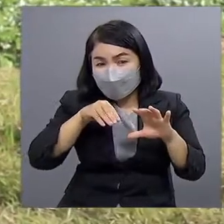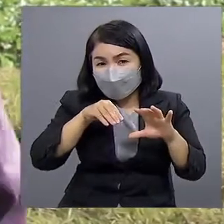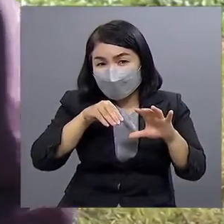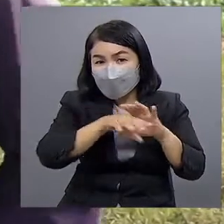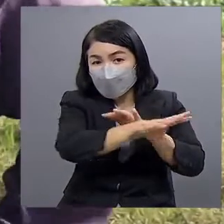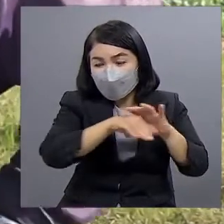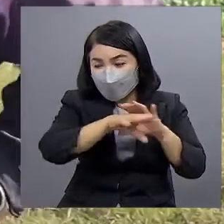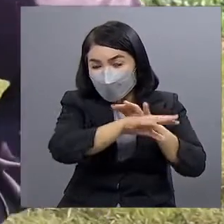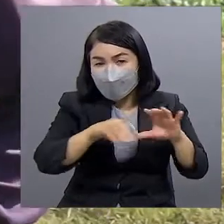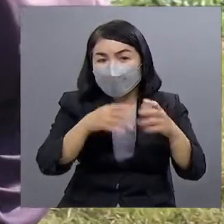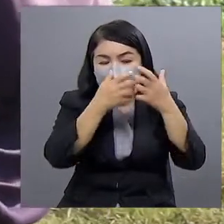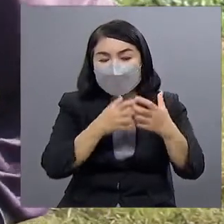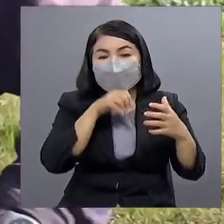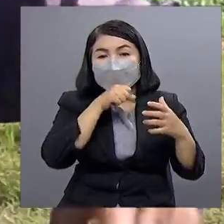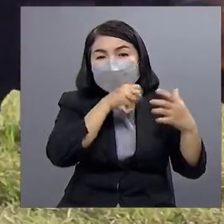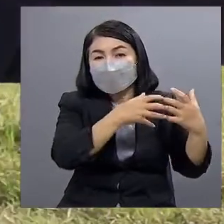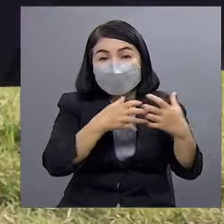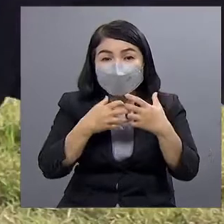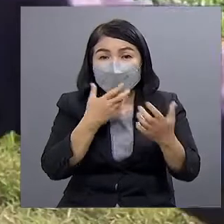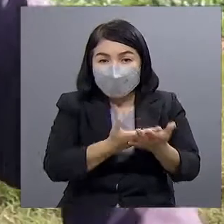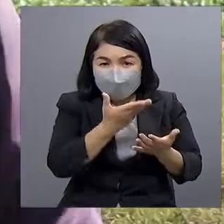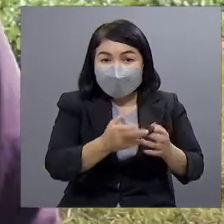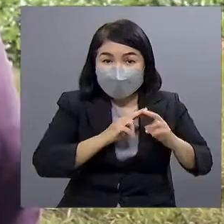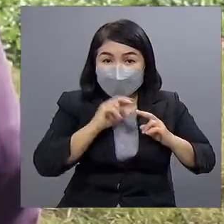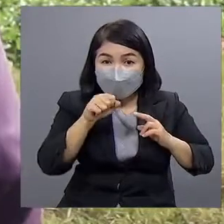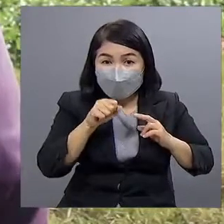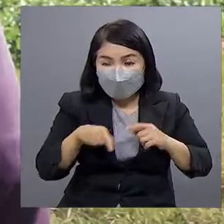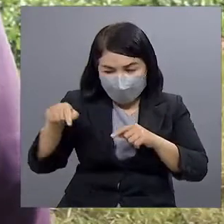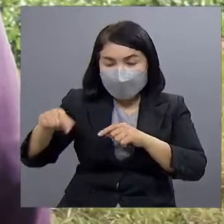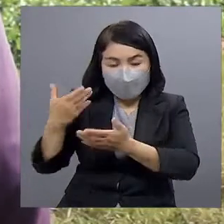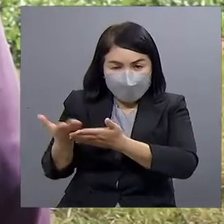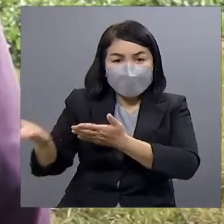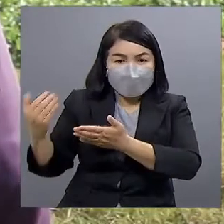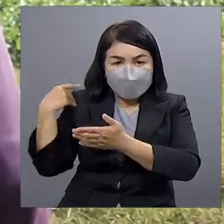าะ แต่นี้ต้องซื้อน้ำเขา ไอ้ตรงนี้ซื้อเขา